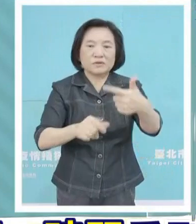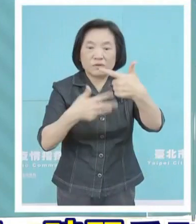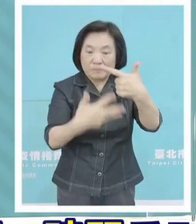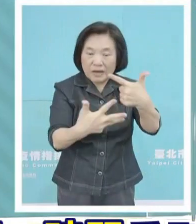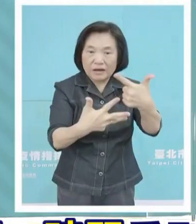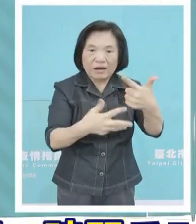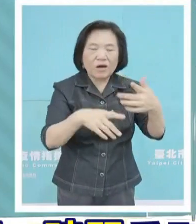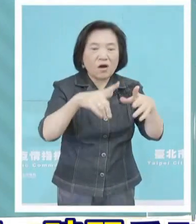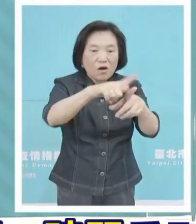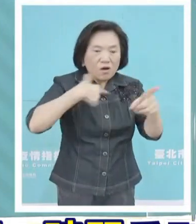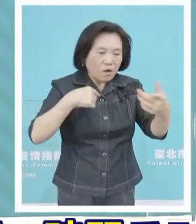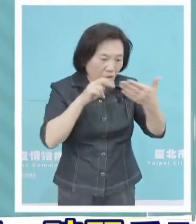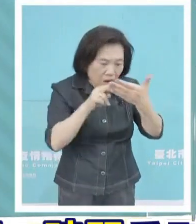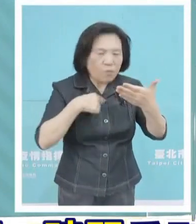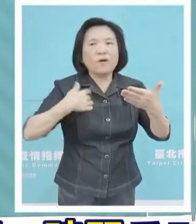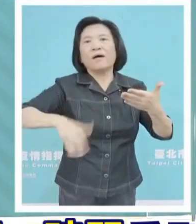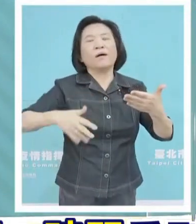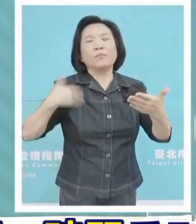情。